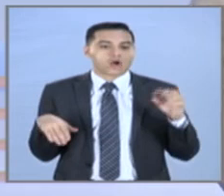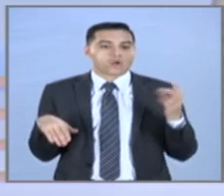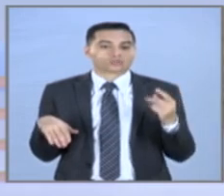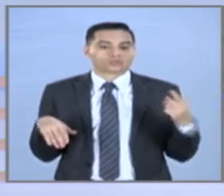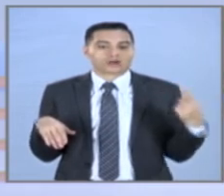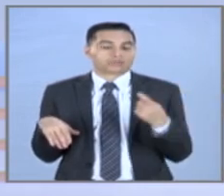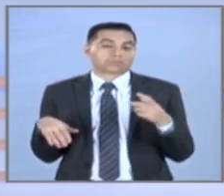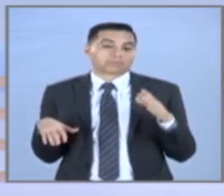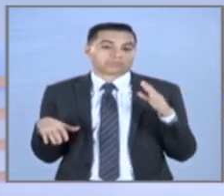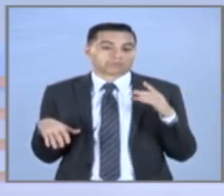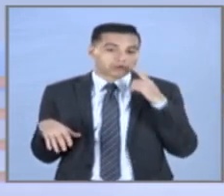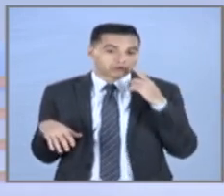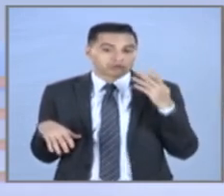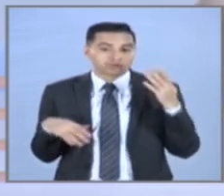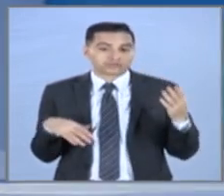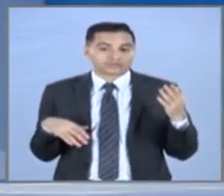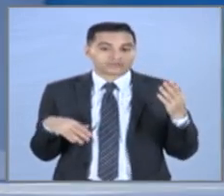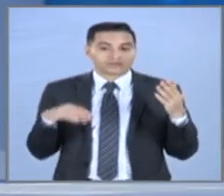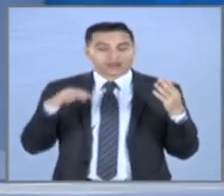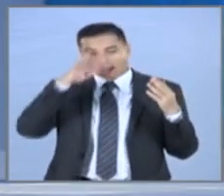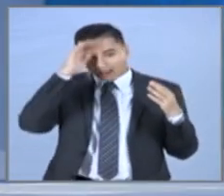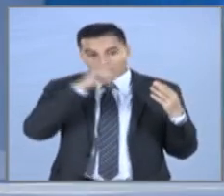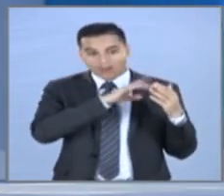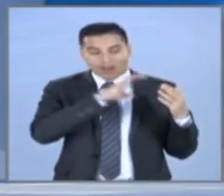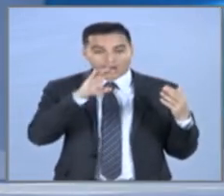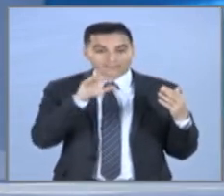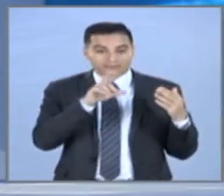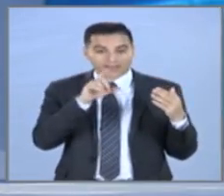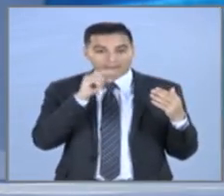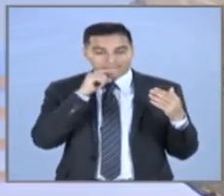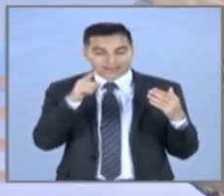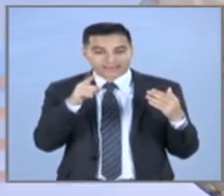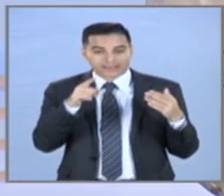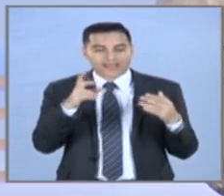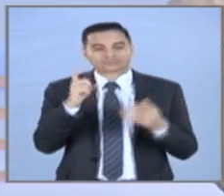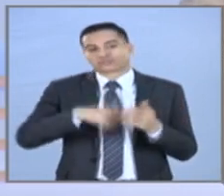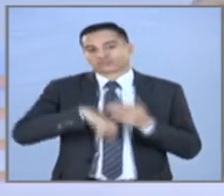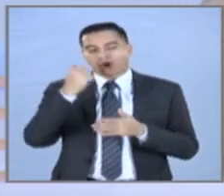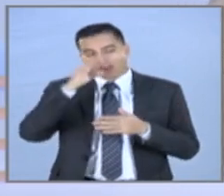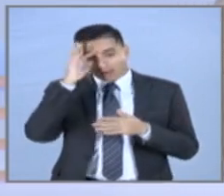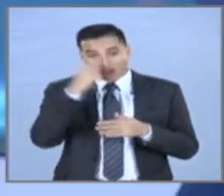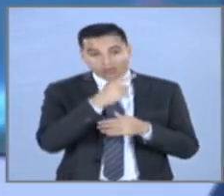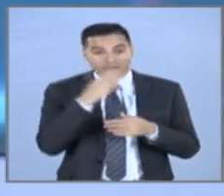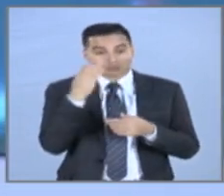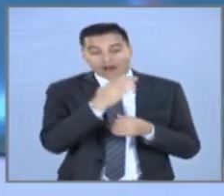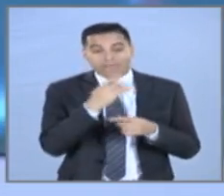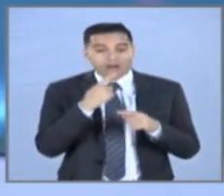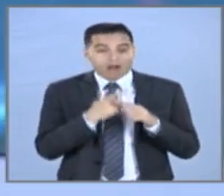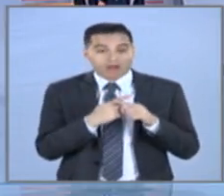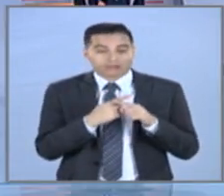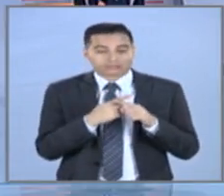يتعادل. ميراي لو جاوبتي صح رجعتي ب 25 نقطه، لو عمر جاوب